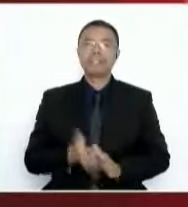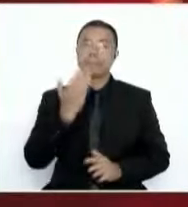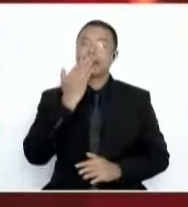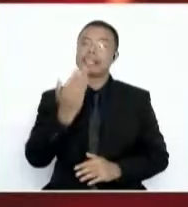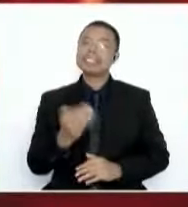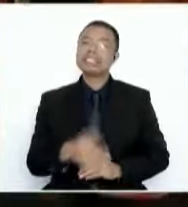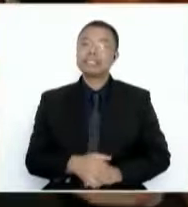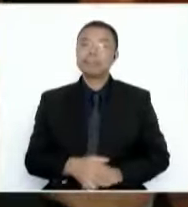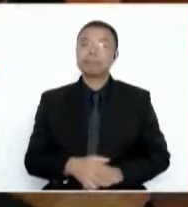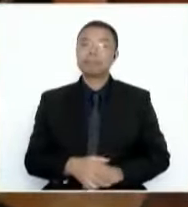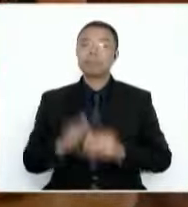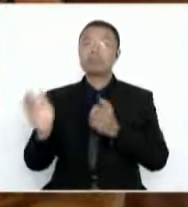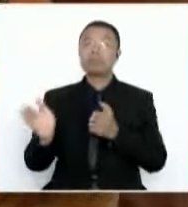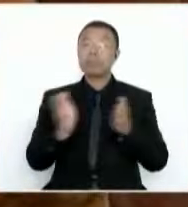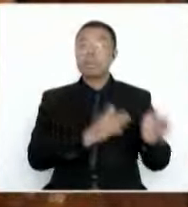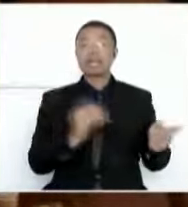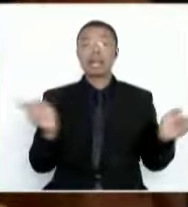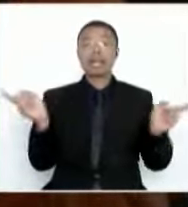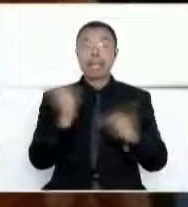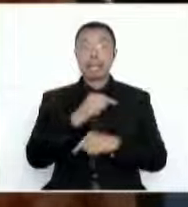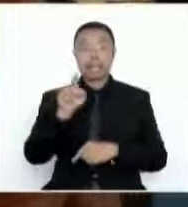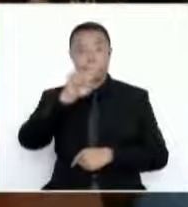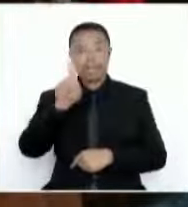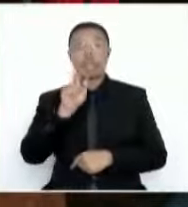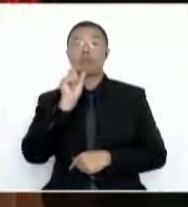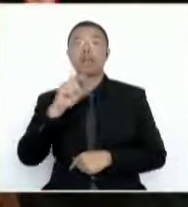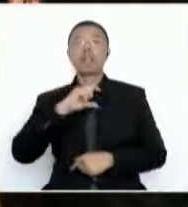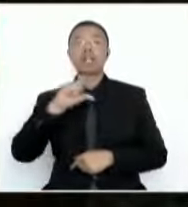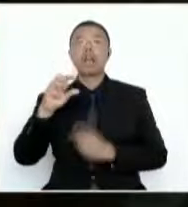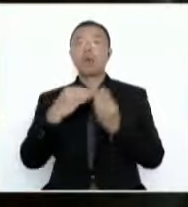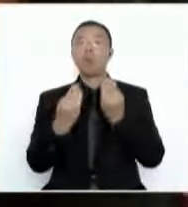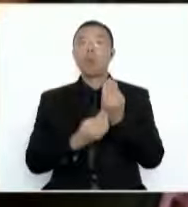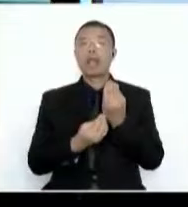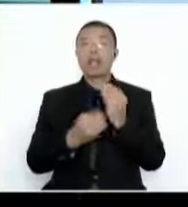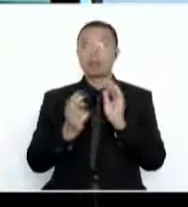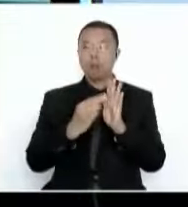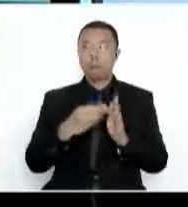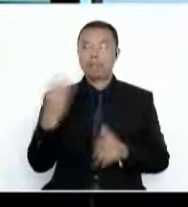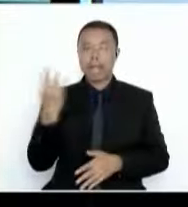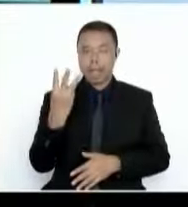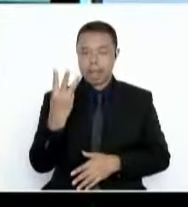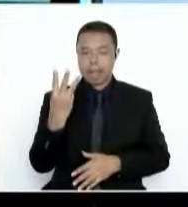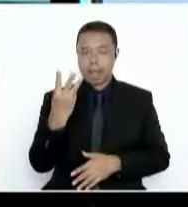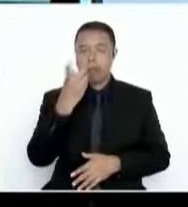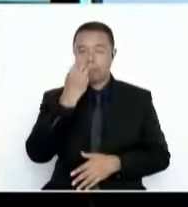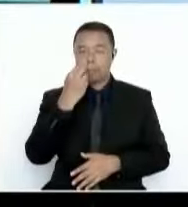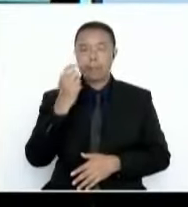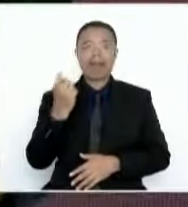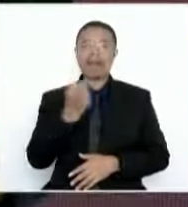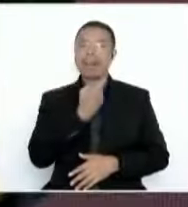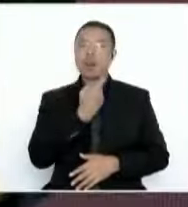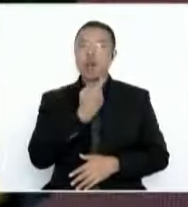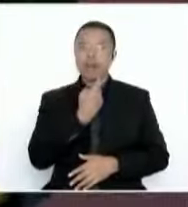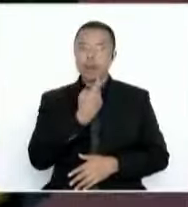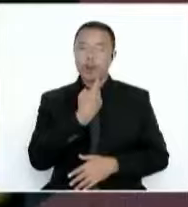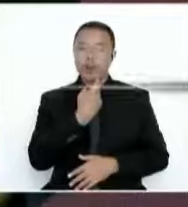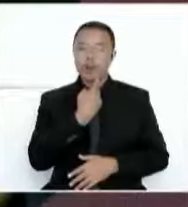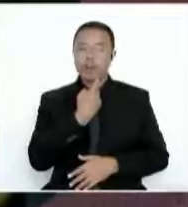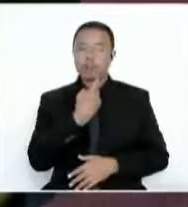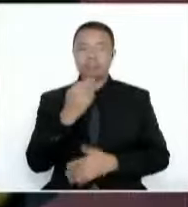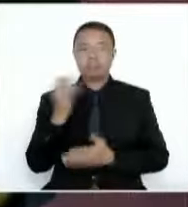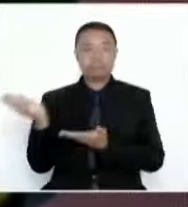kasih selanjutnya kita beralih ke pertanyaan untuk calon wakil gubernur nomor urut Bapak rono Karno atau sidul